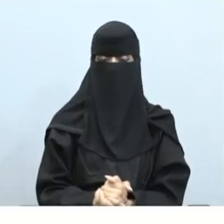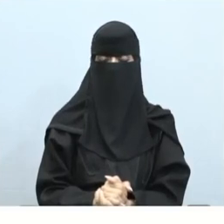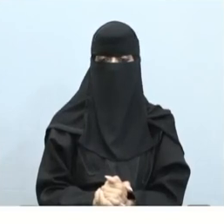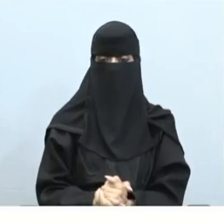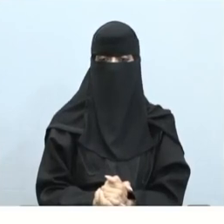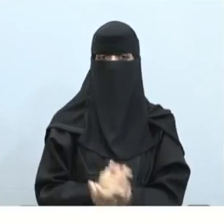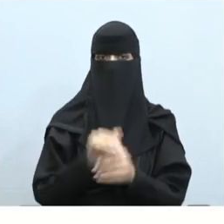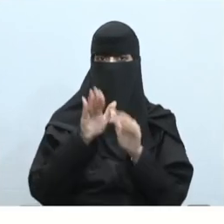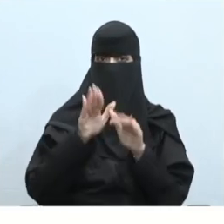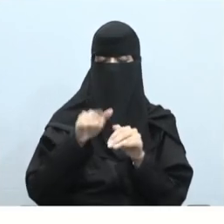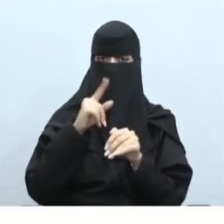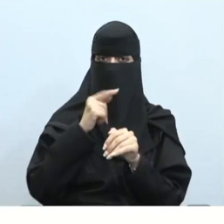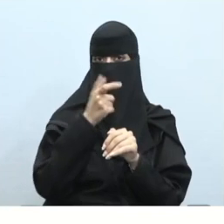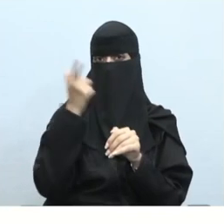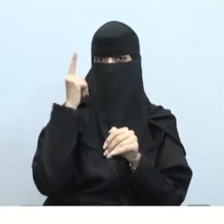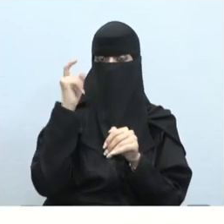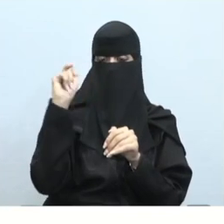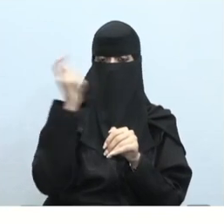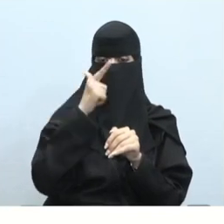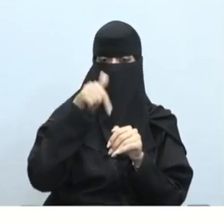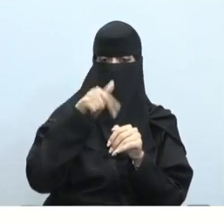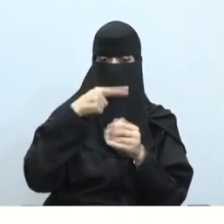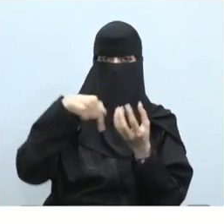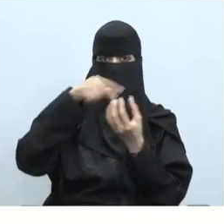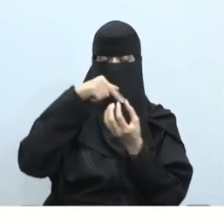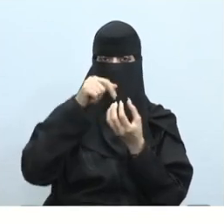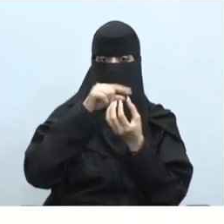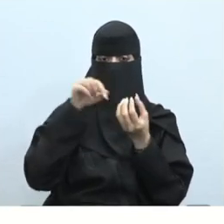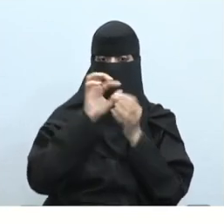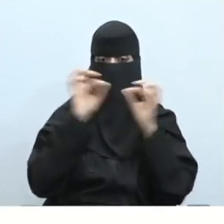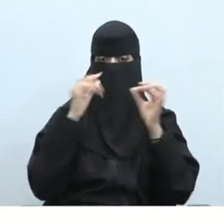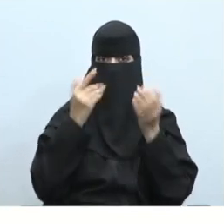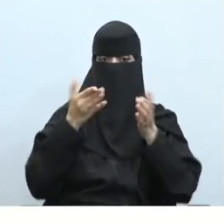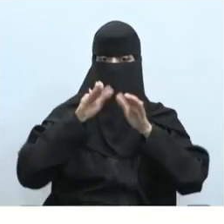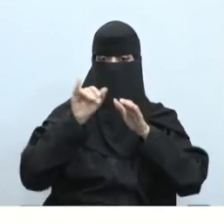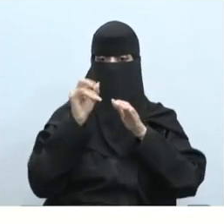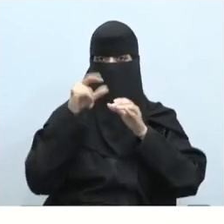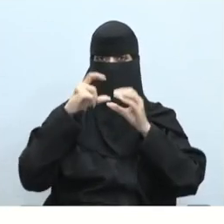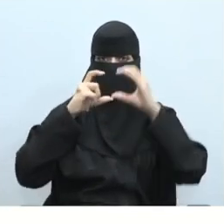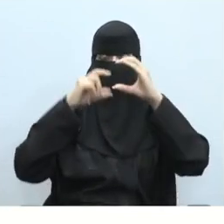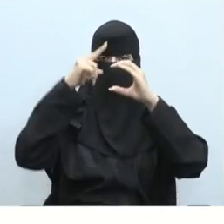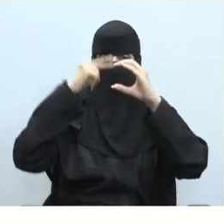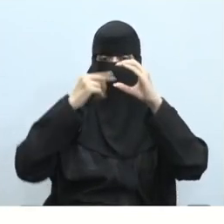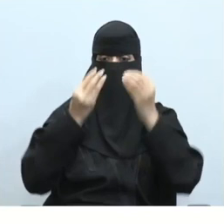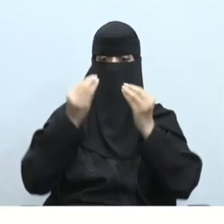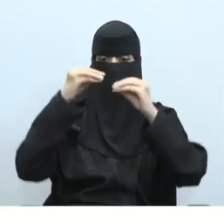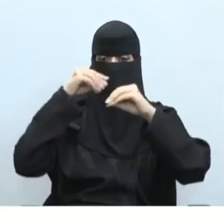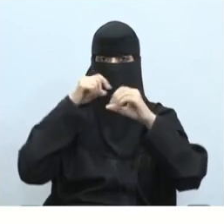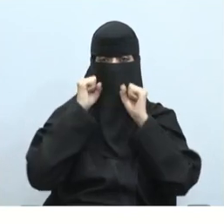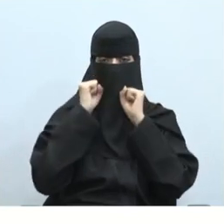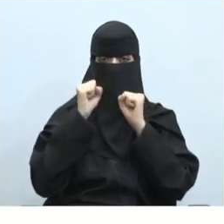اذا كانت سرعه دورانها عند خط الاستواء اعظم من سرعتها عند القطبين فتولدت